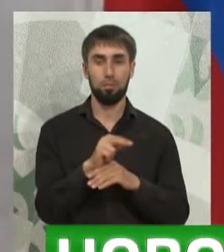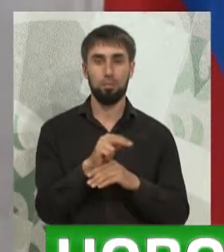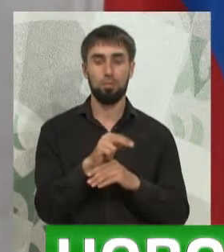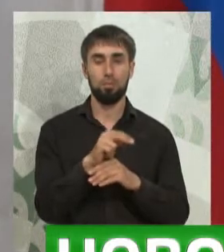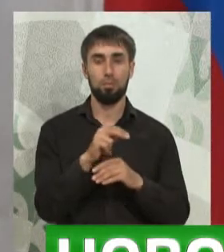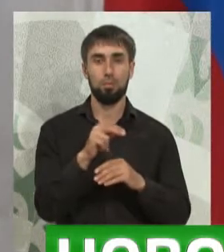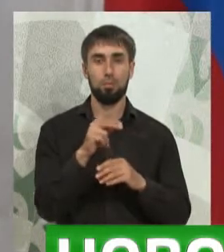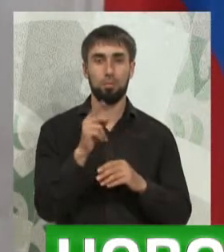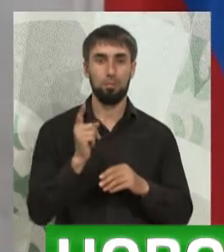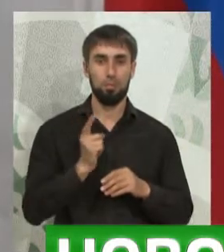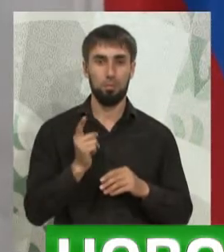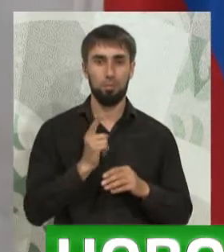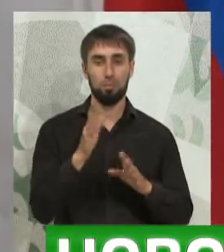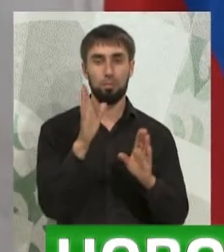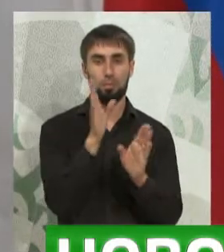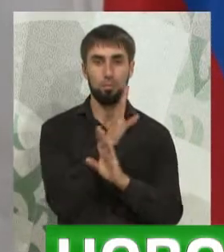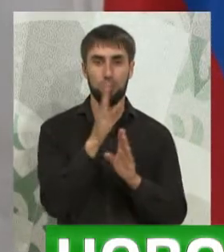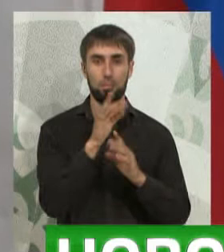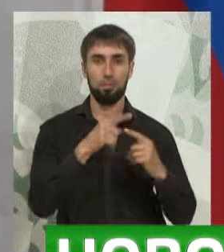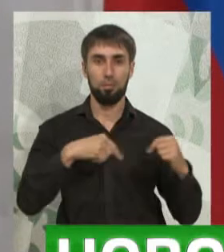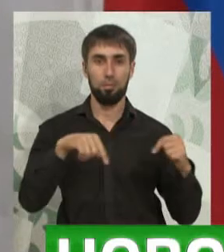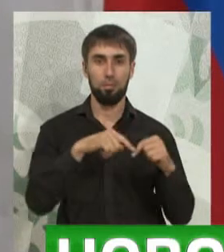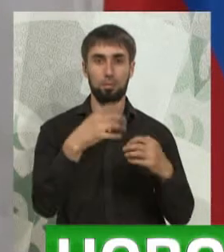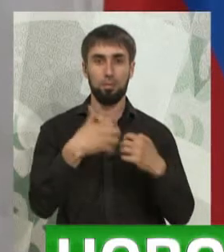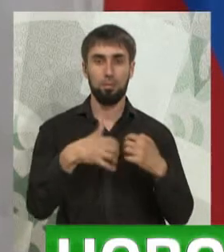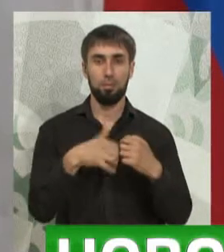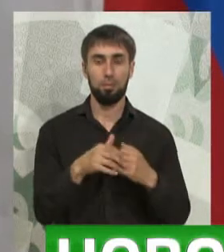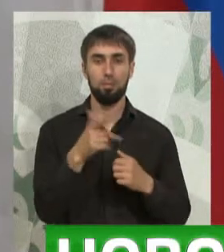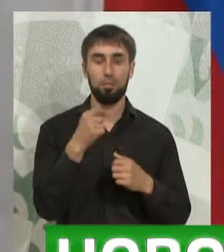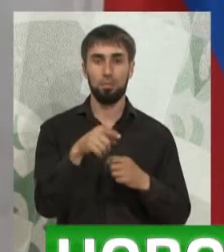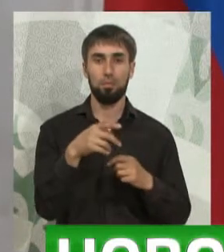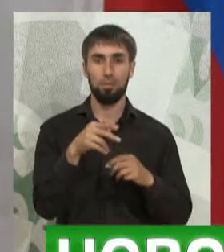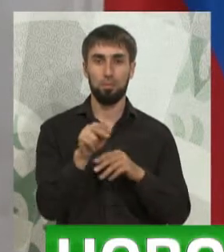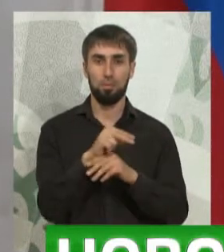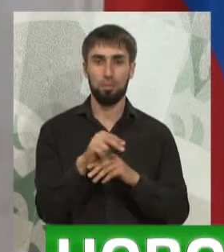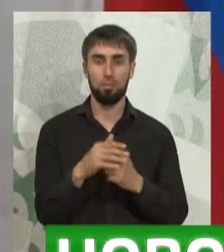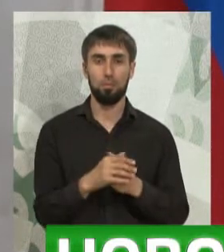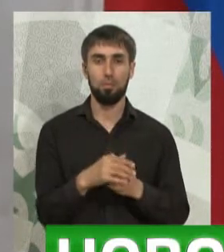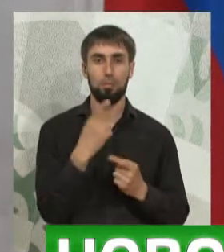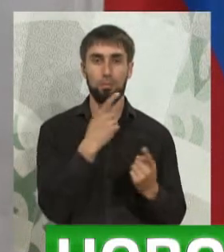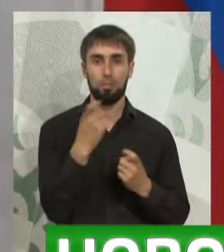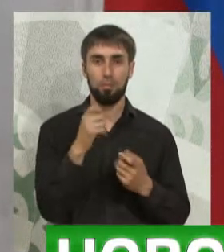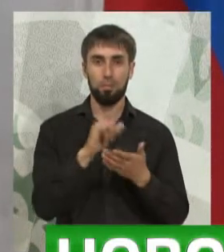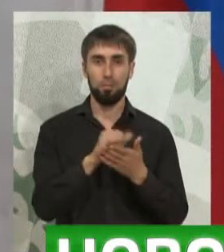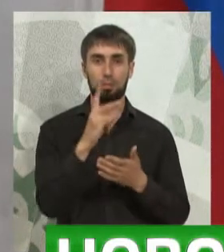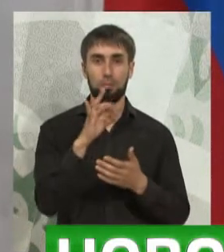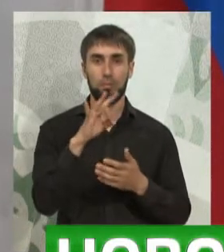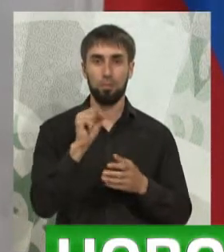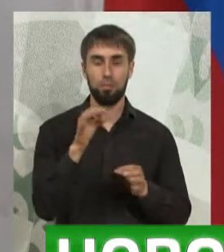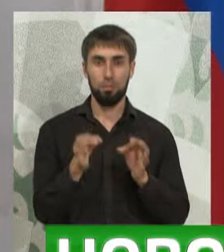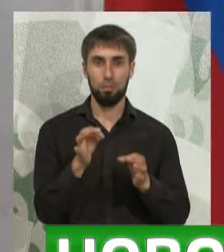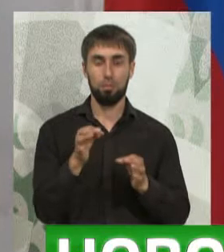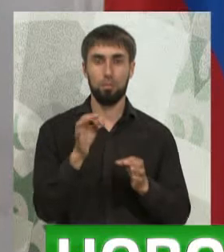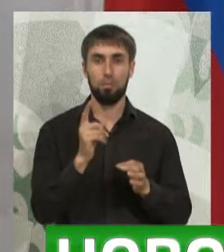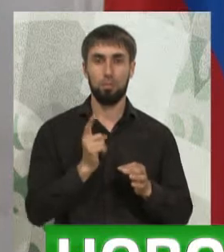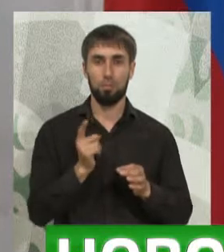среды, природы. Поскольку поправка эта закрепляет нормы охраны